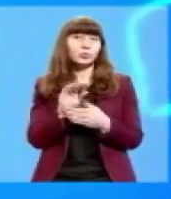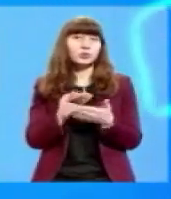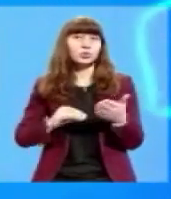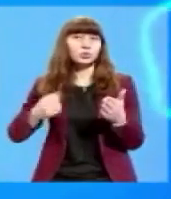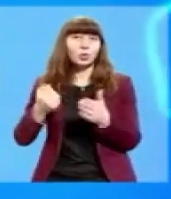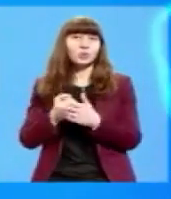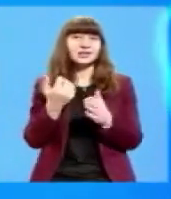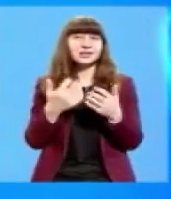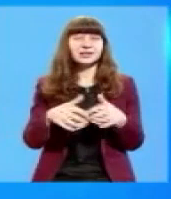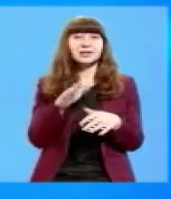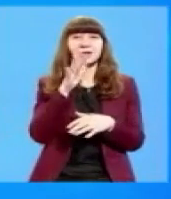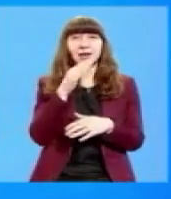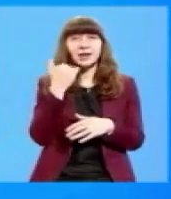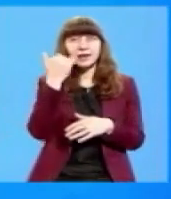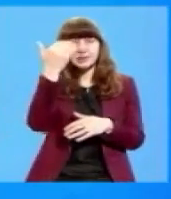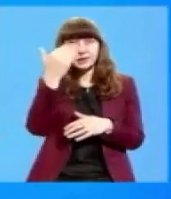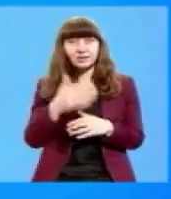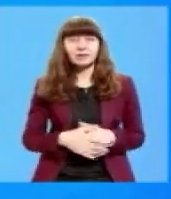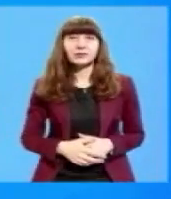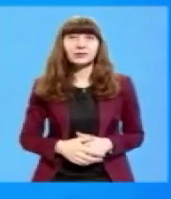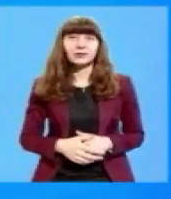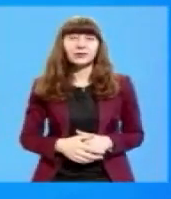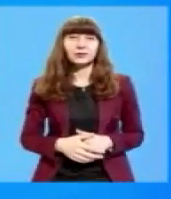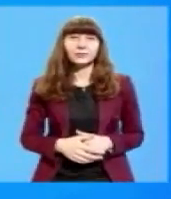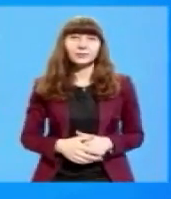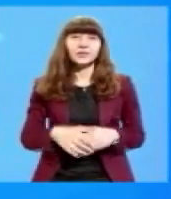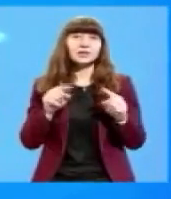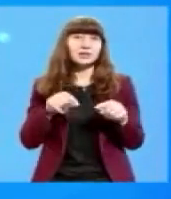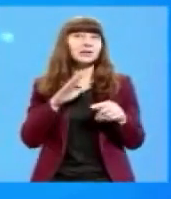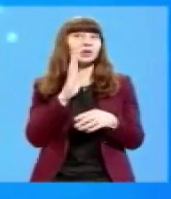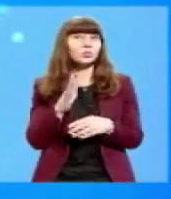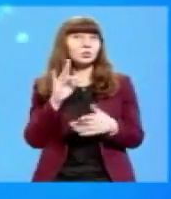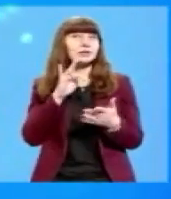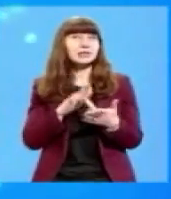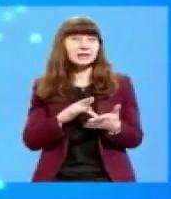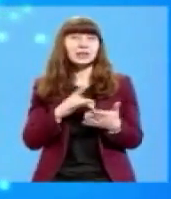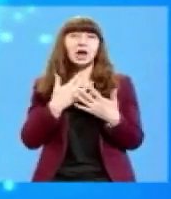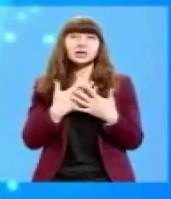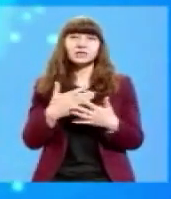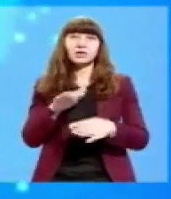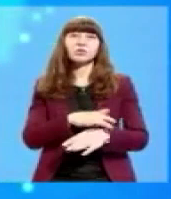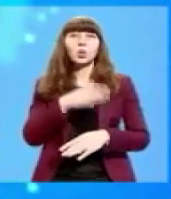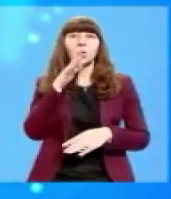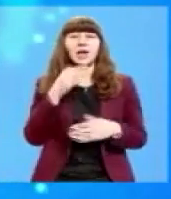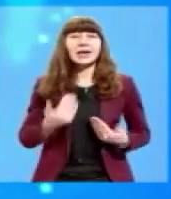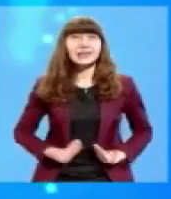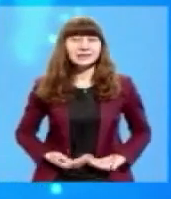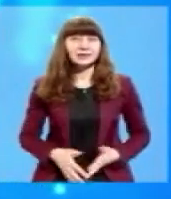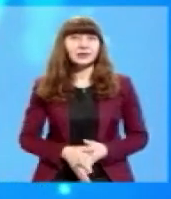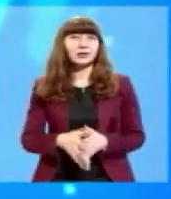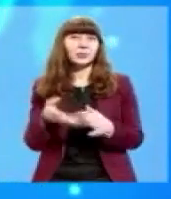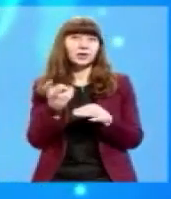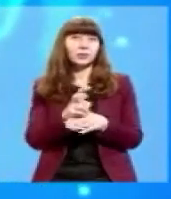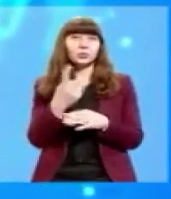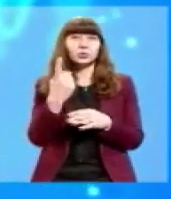лета. Здесь также расположится центр активного долголетия. В общем, посетить оздоровительное учреждение смогут около